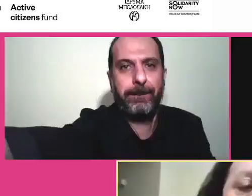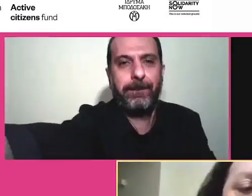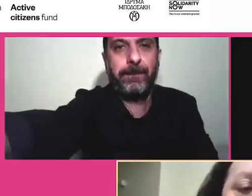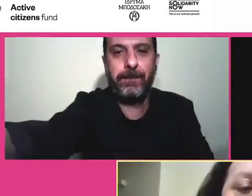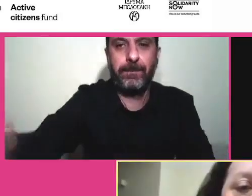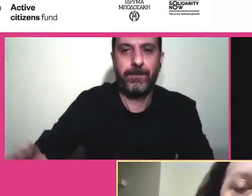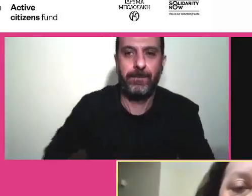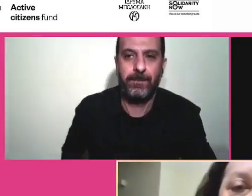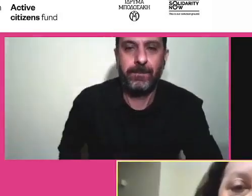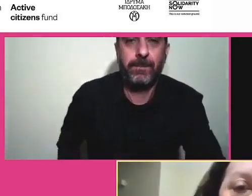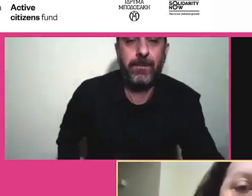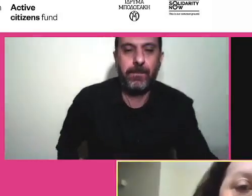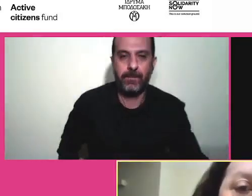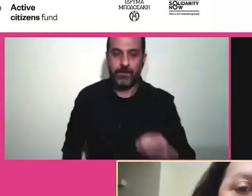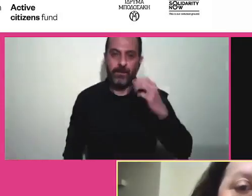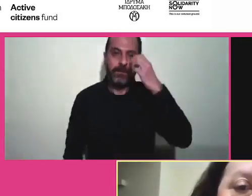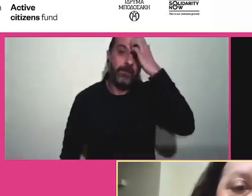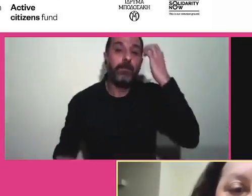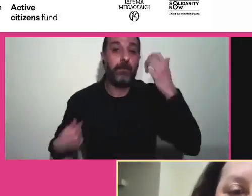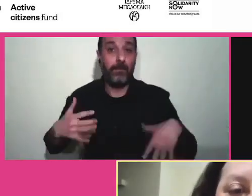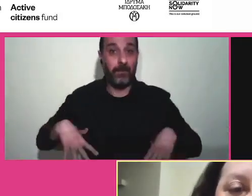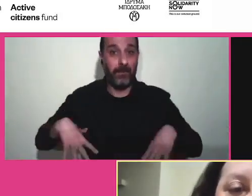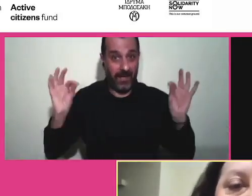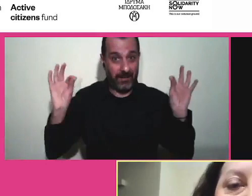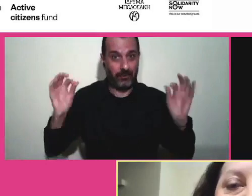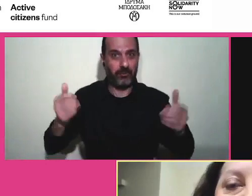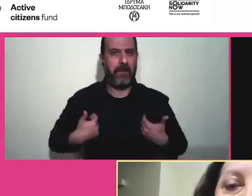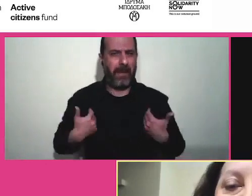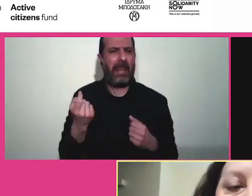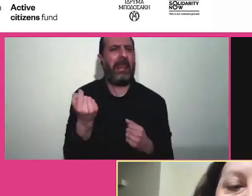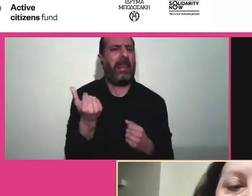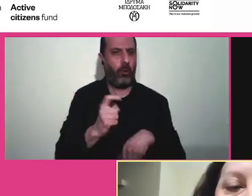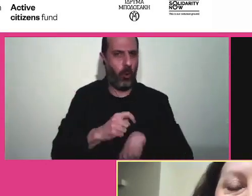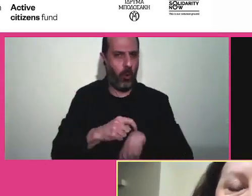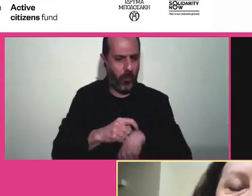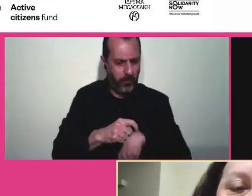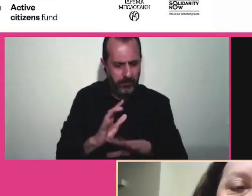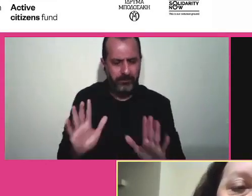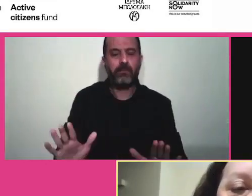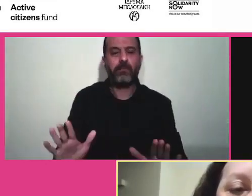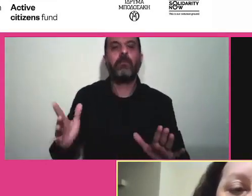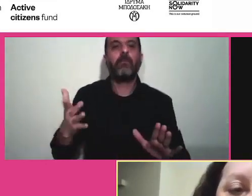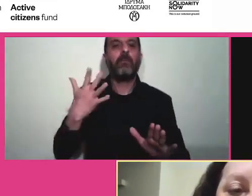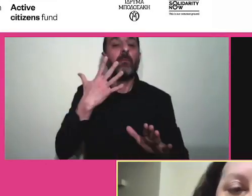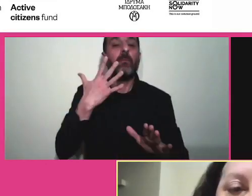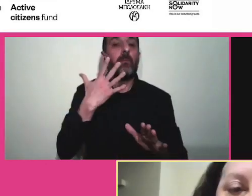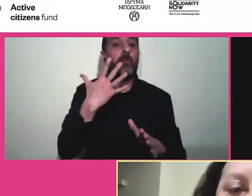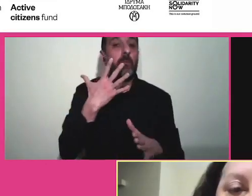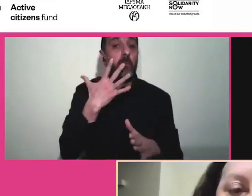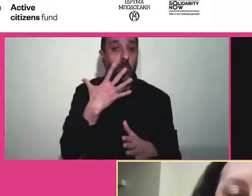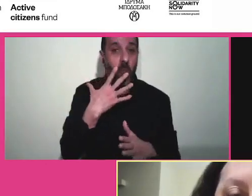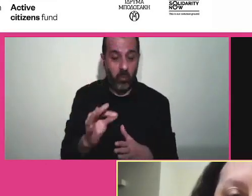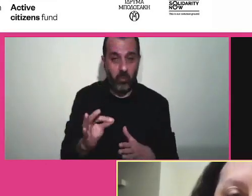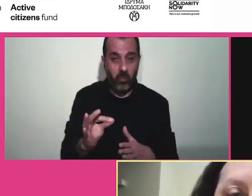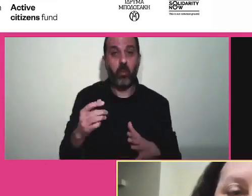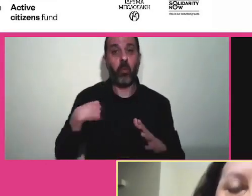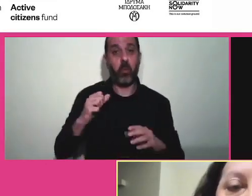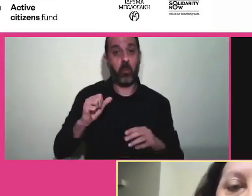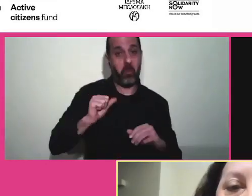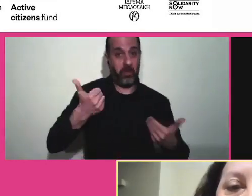Νομίζω ότι ας πάμε για παιχνίδι για λίγο, γιατί θα ήθελα πέρα από το